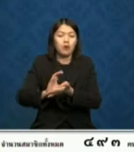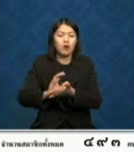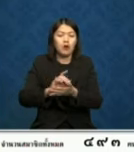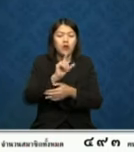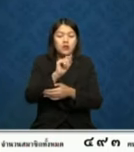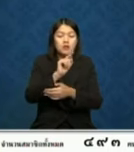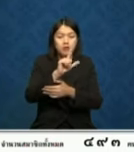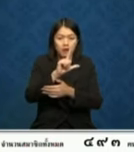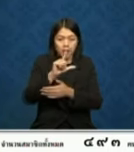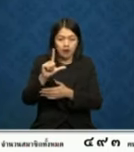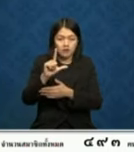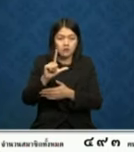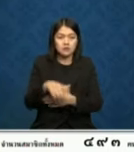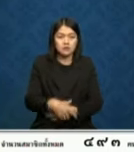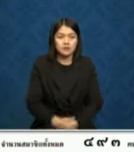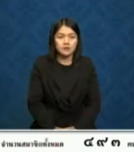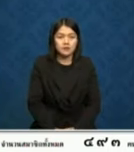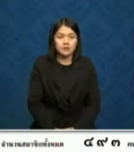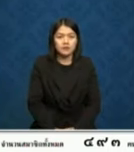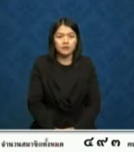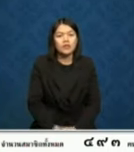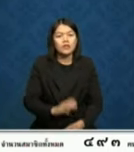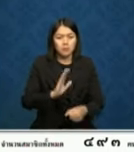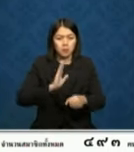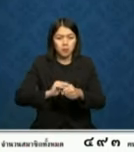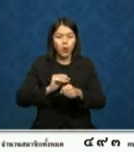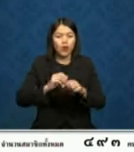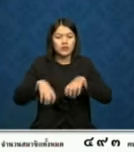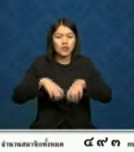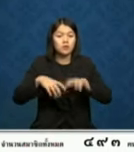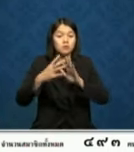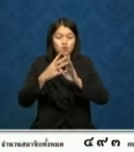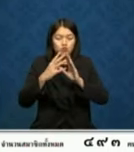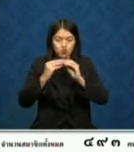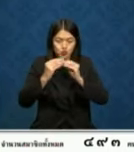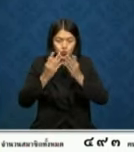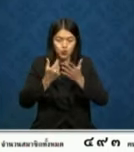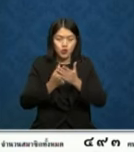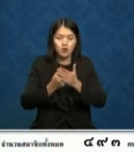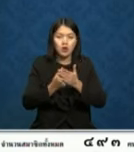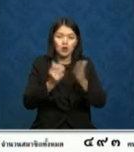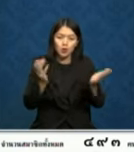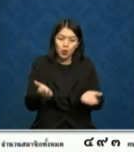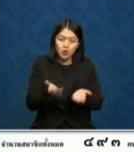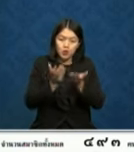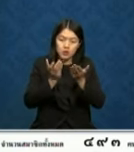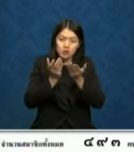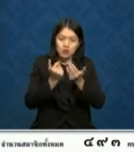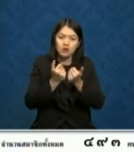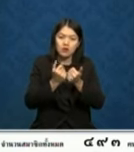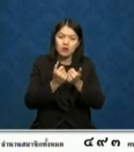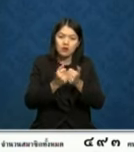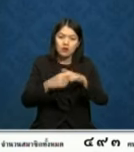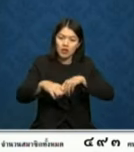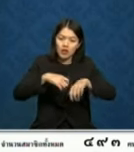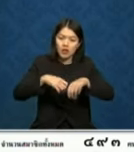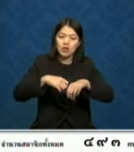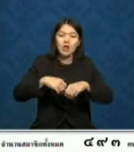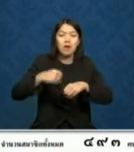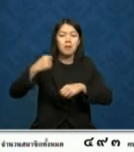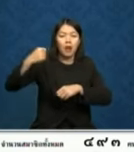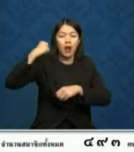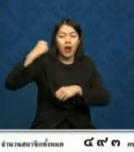10กว่าล้านบาทน่าจะเพียงพอกับการจัดประชุมหรือการจัดส่งเสริมการอนุรักษ์พลังงานทั้ง